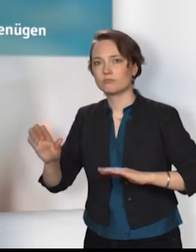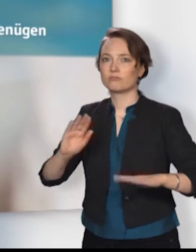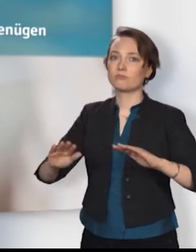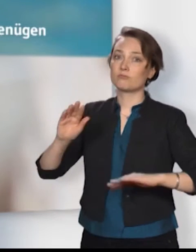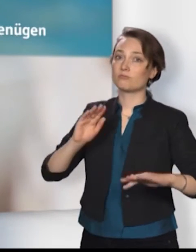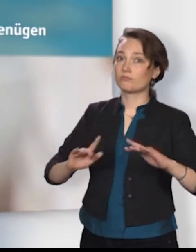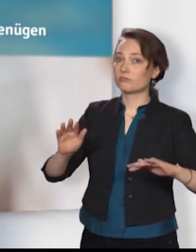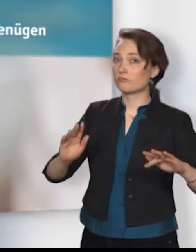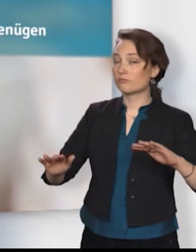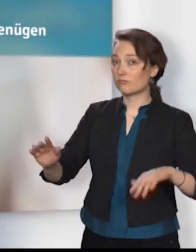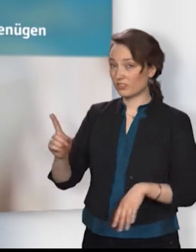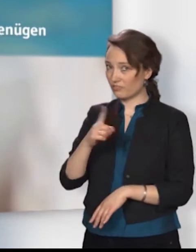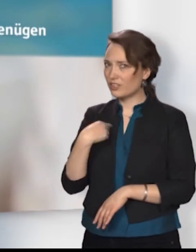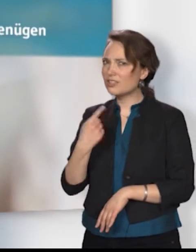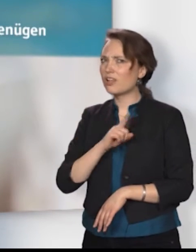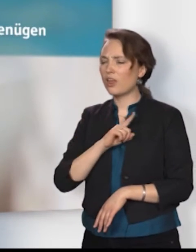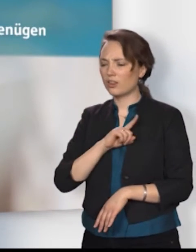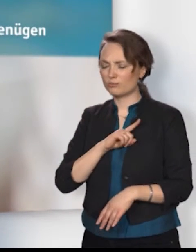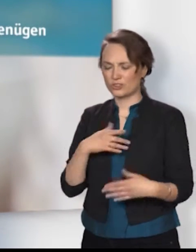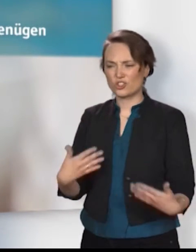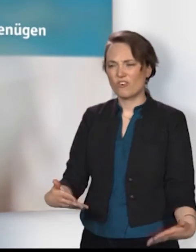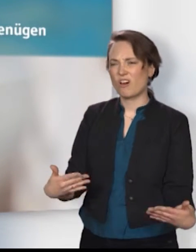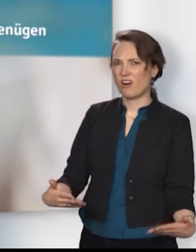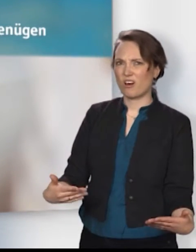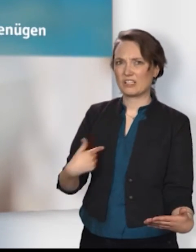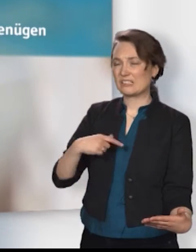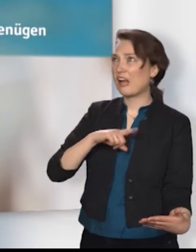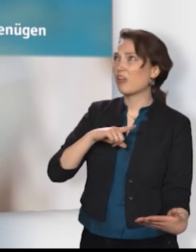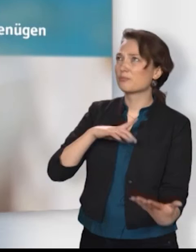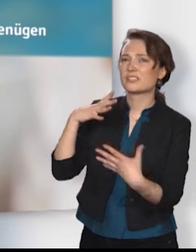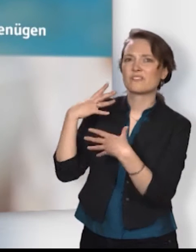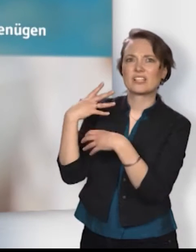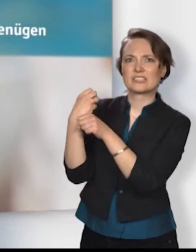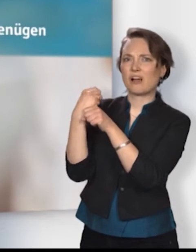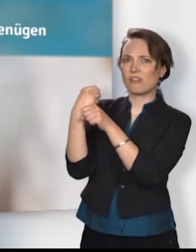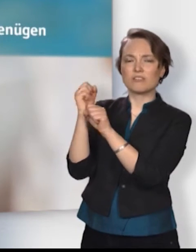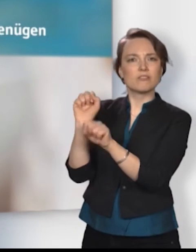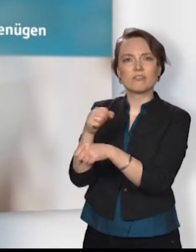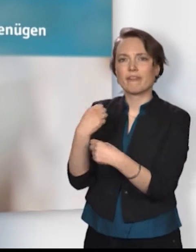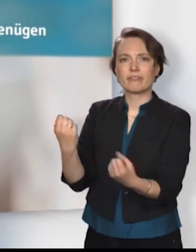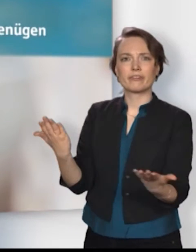sind. Wir sind zu schwach, um uns noch festzuhalten.